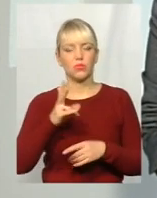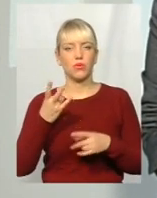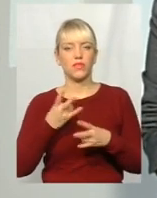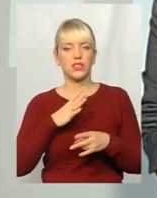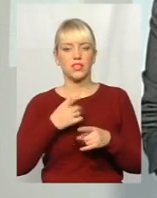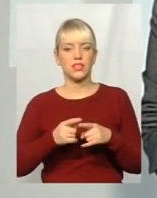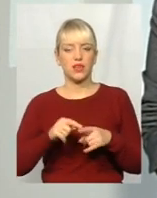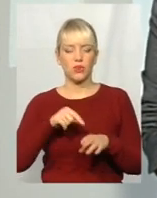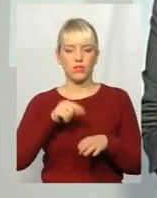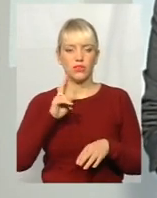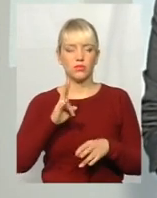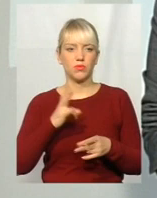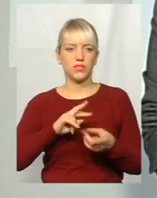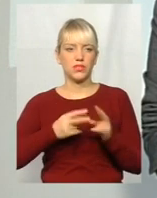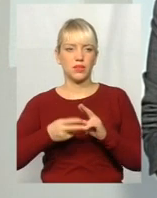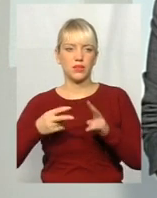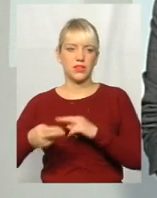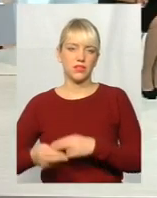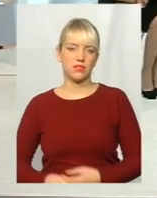реагувати і хто має замінити на...